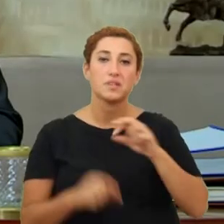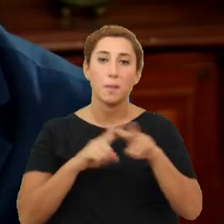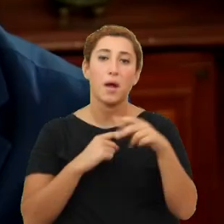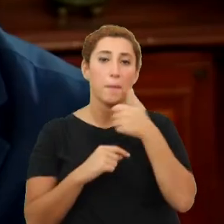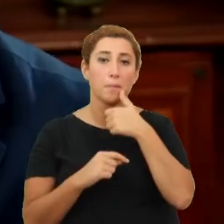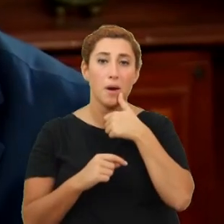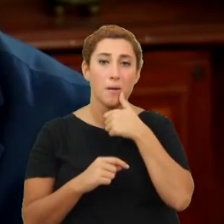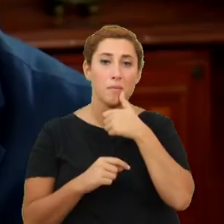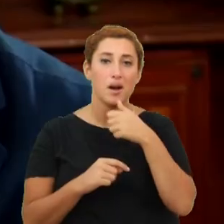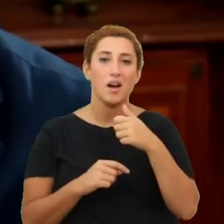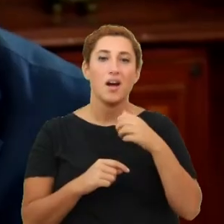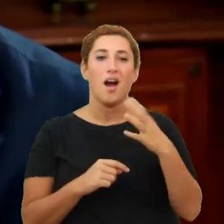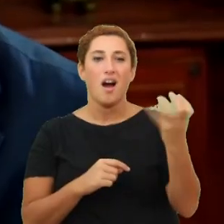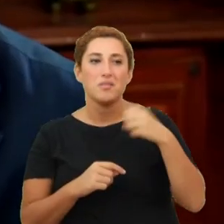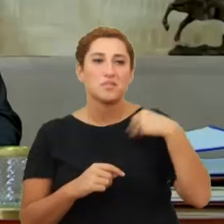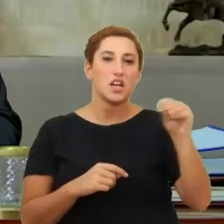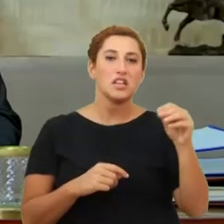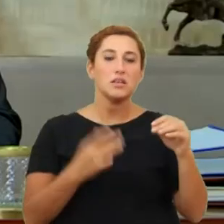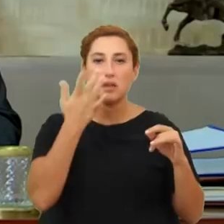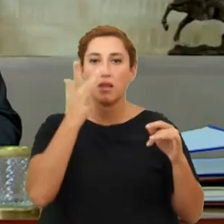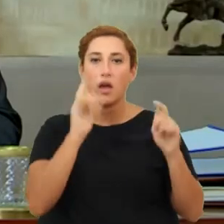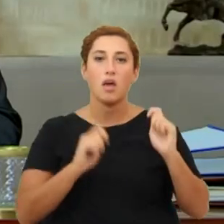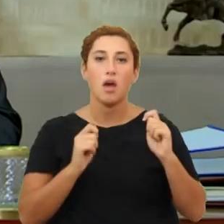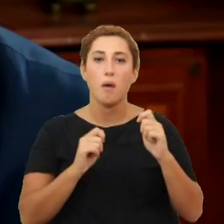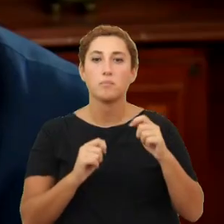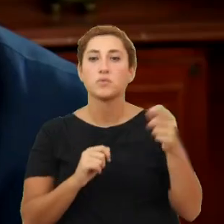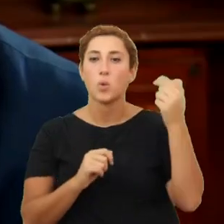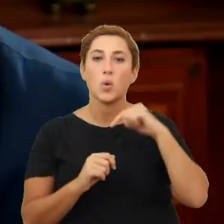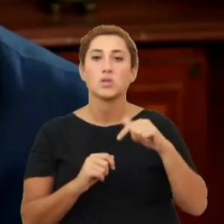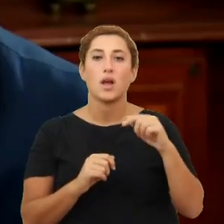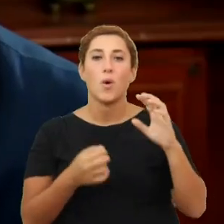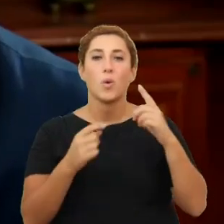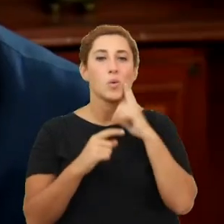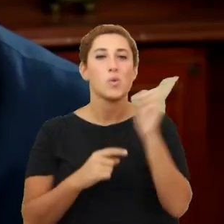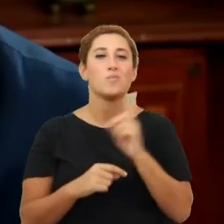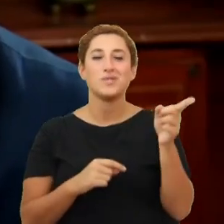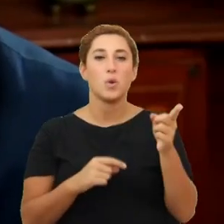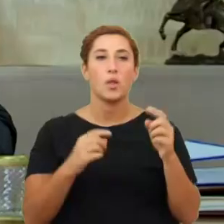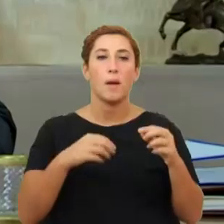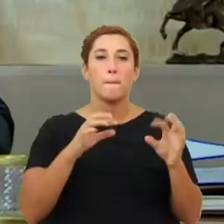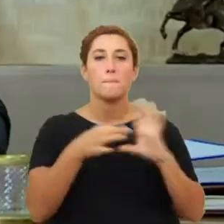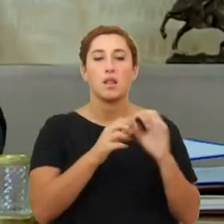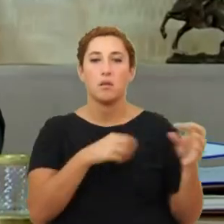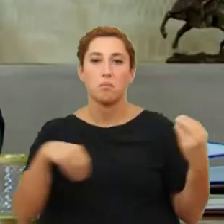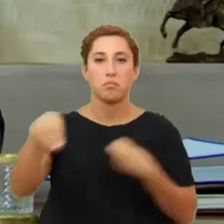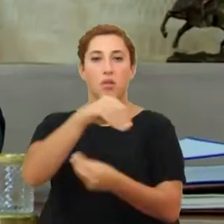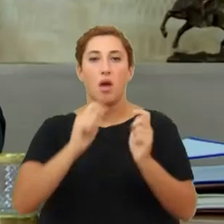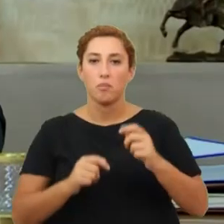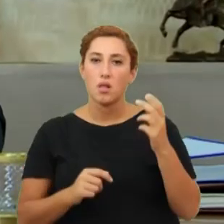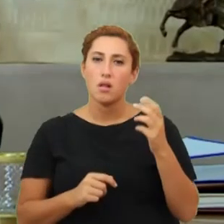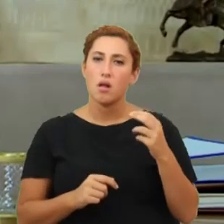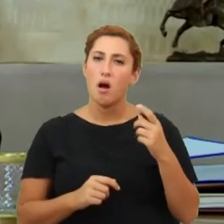Baba, usulsüz alımlar yapmış. Komisyon karşılığında bağlantıları yanlış yönlendirmiş. Namussuza bak